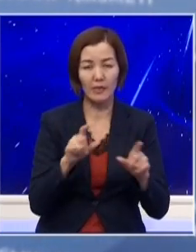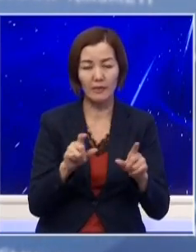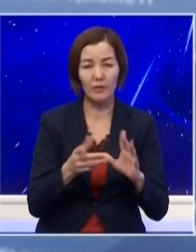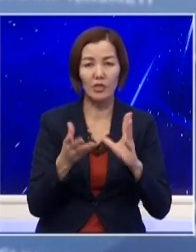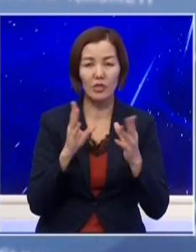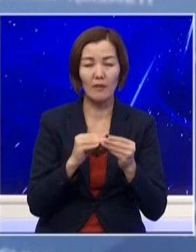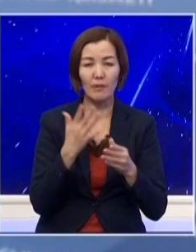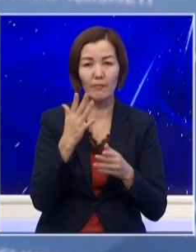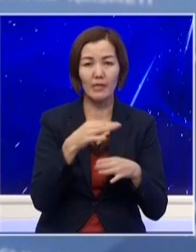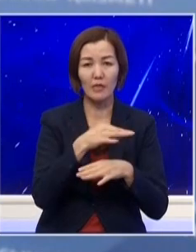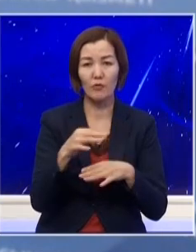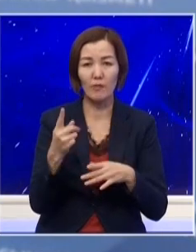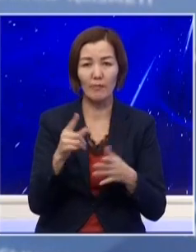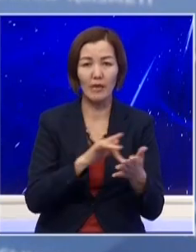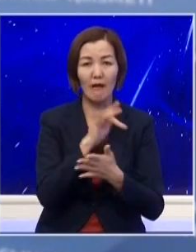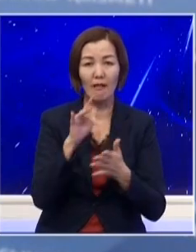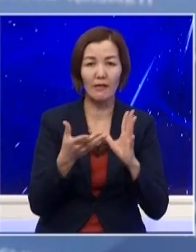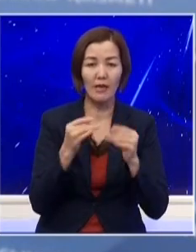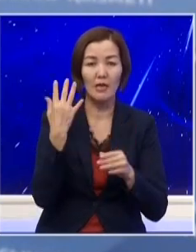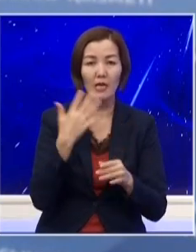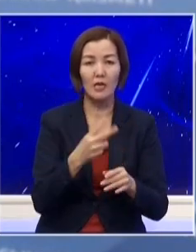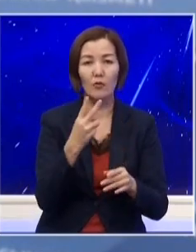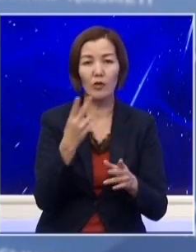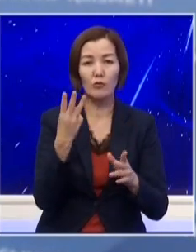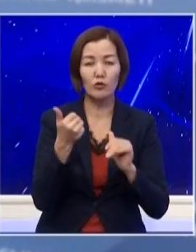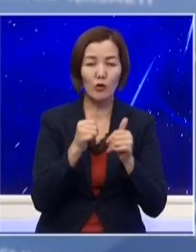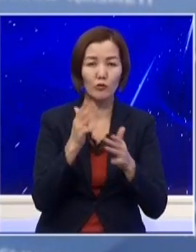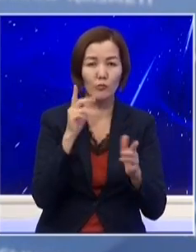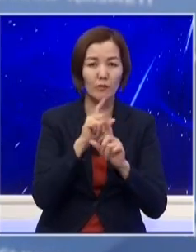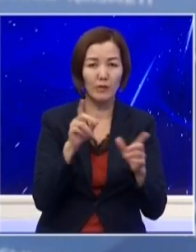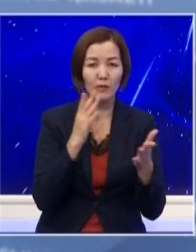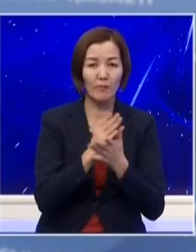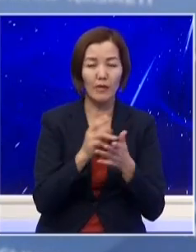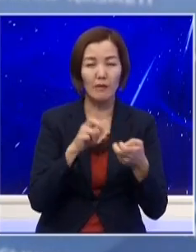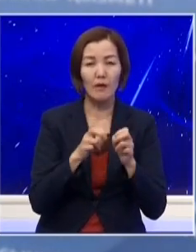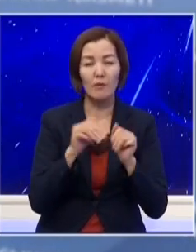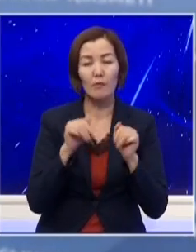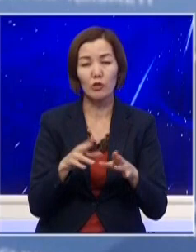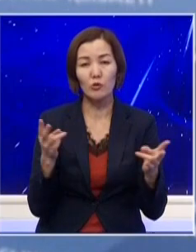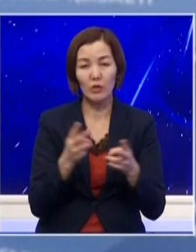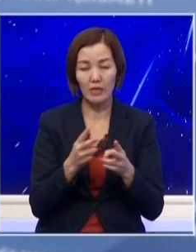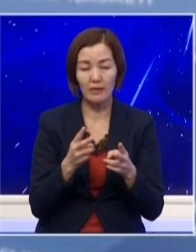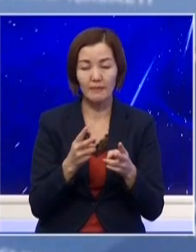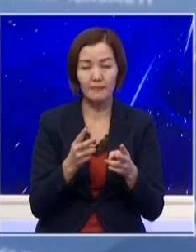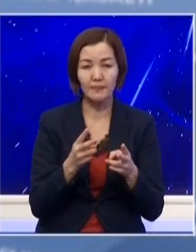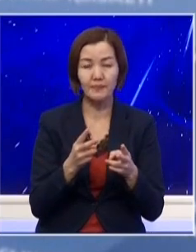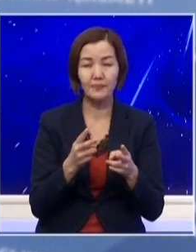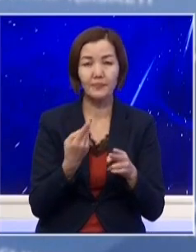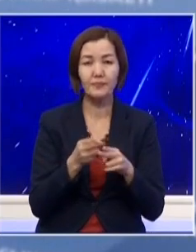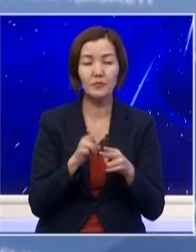Жалпы осы 5 аудан мен Қонаев қаласында 52-3 ауысымды мектептер бар. Осы проблеманы шешу барысында